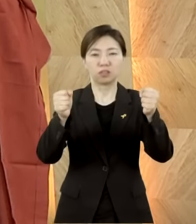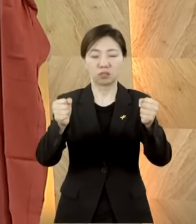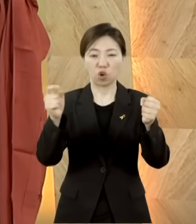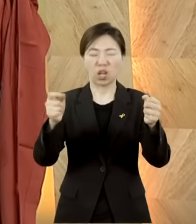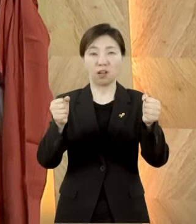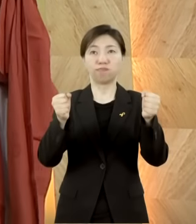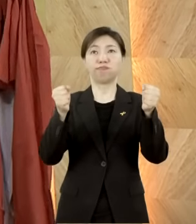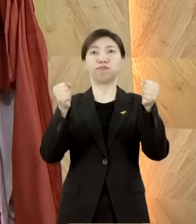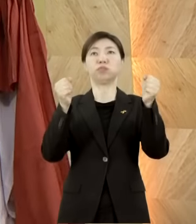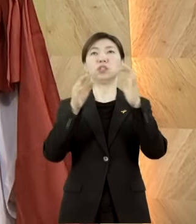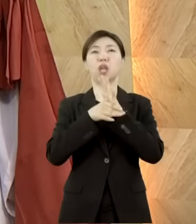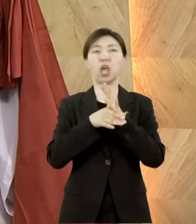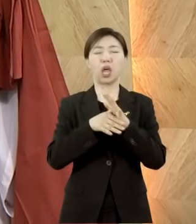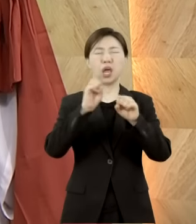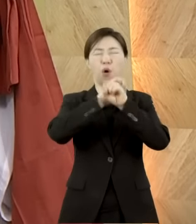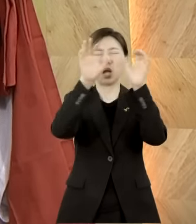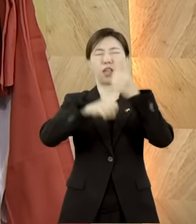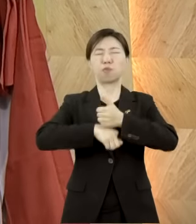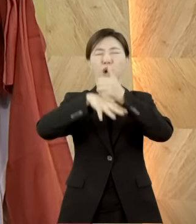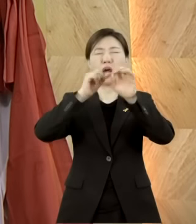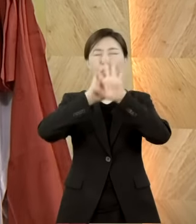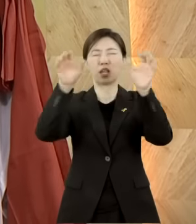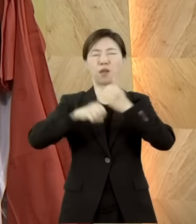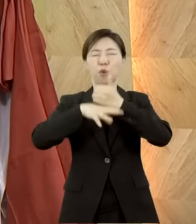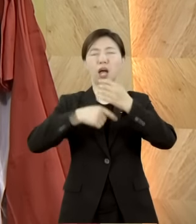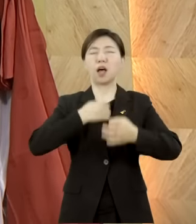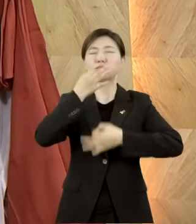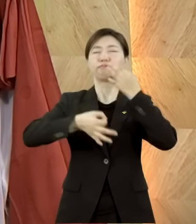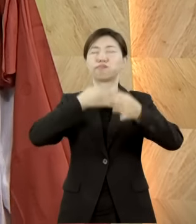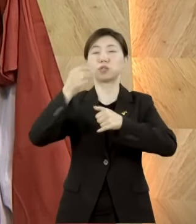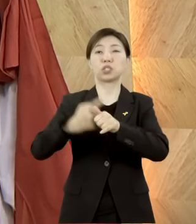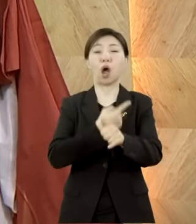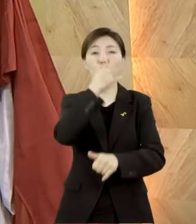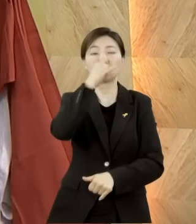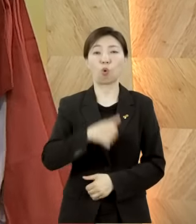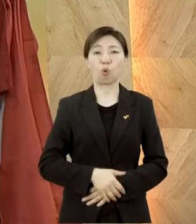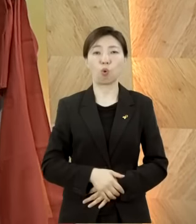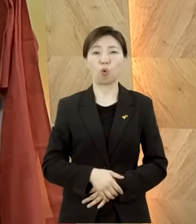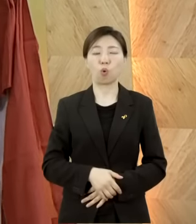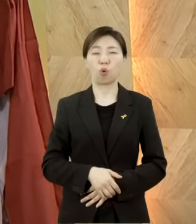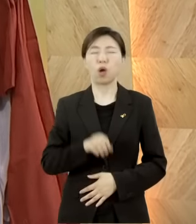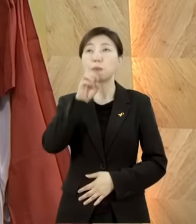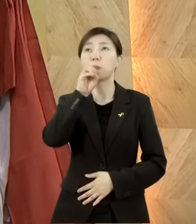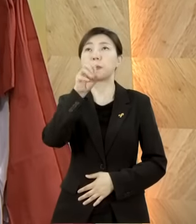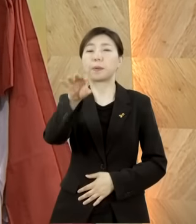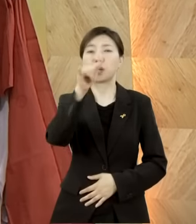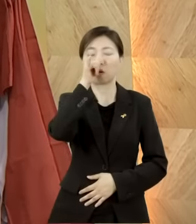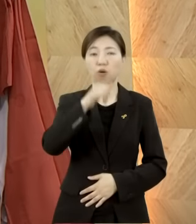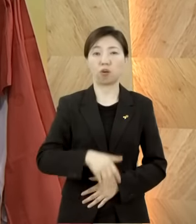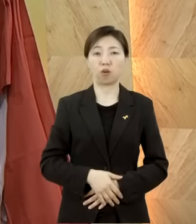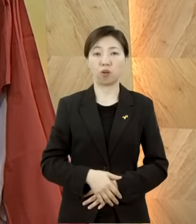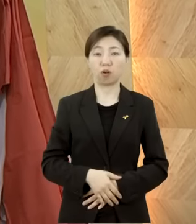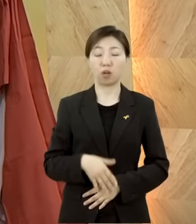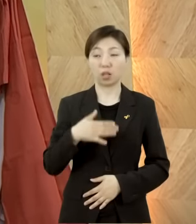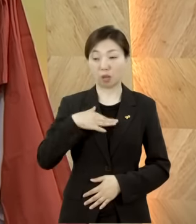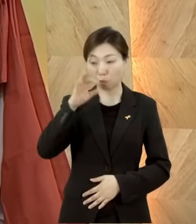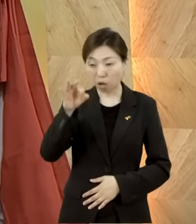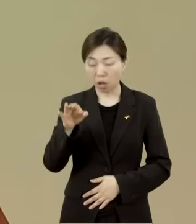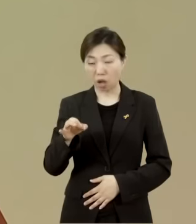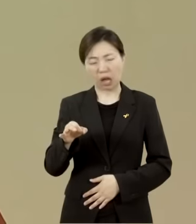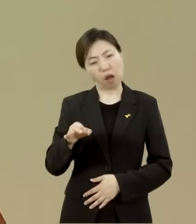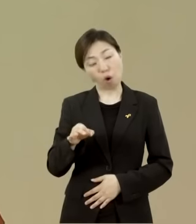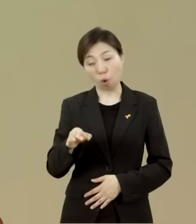무섭습니까 자기도 모르게 관세음보살이 막 입에서 따다다다다 튀어나오는데 스님 말씀이